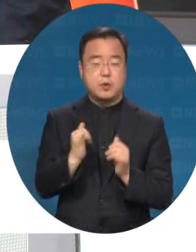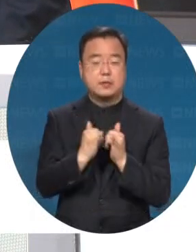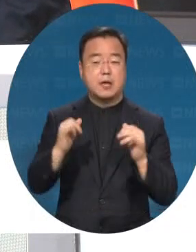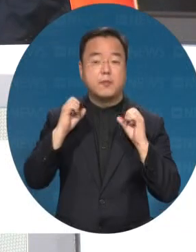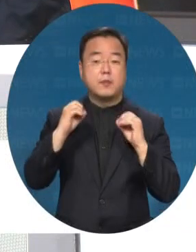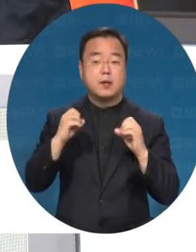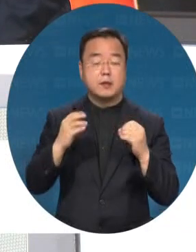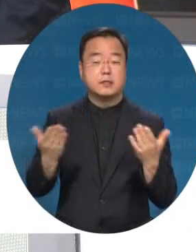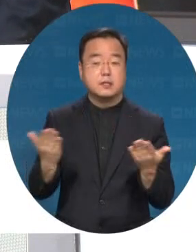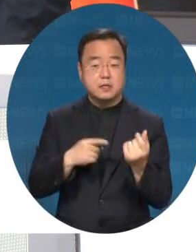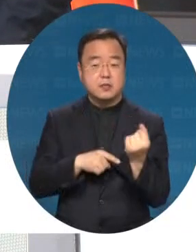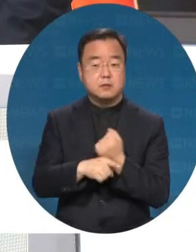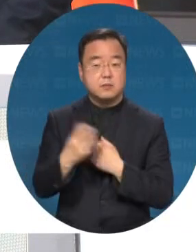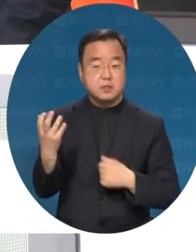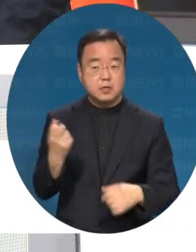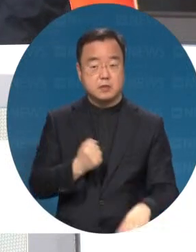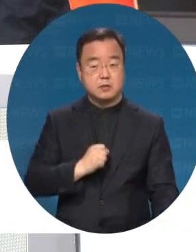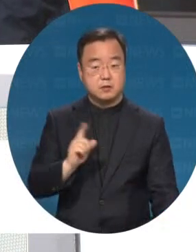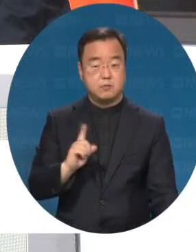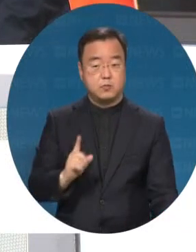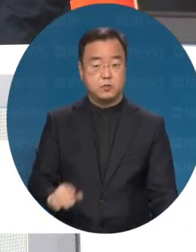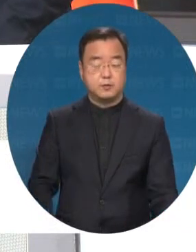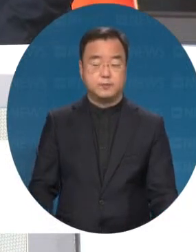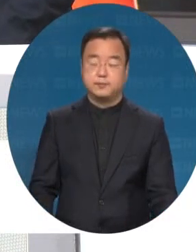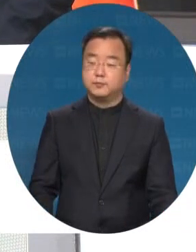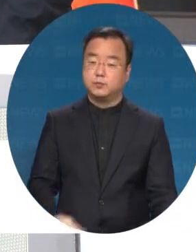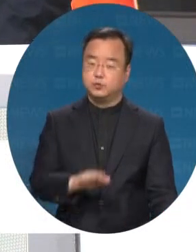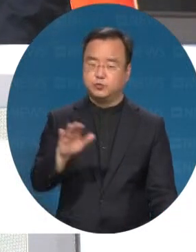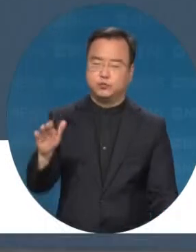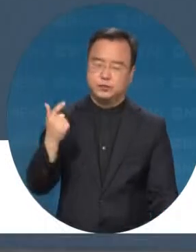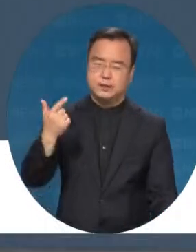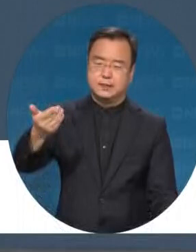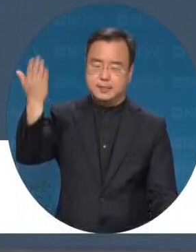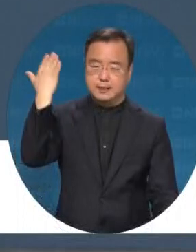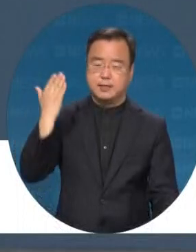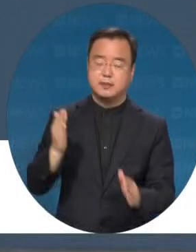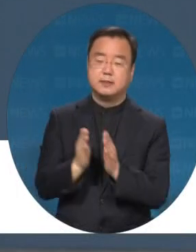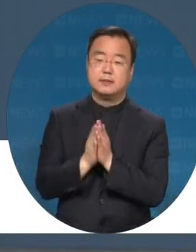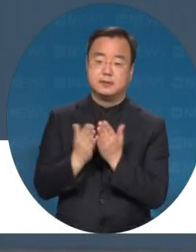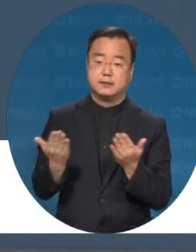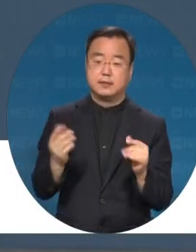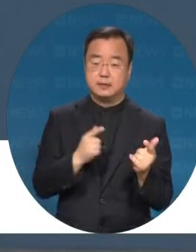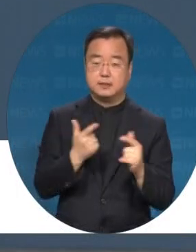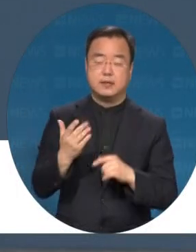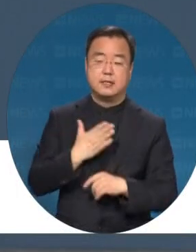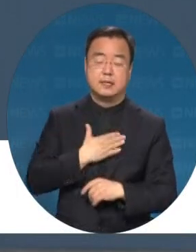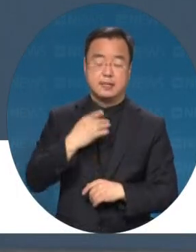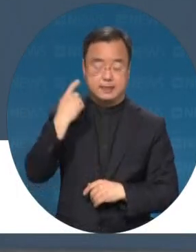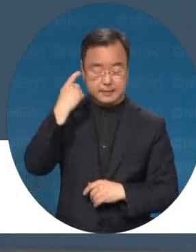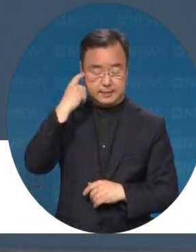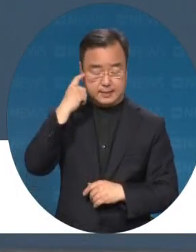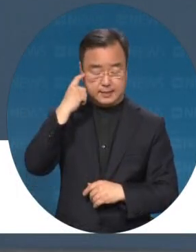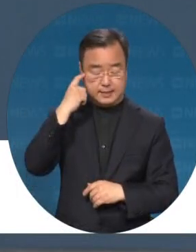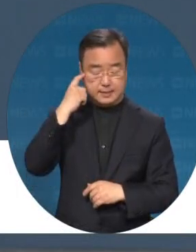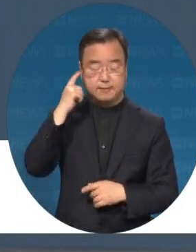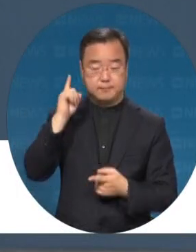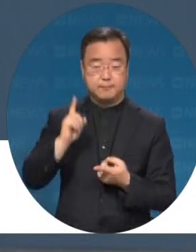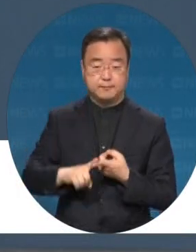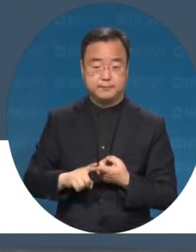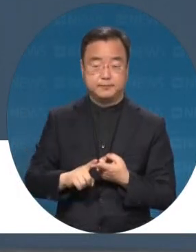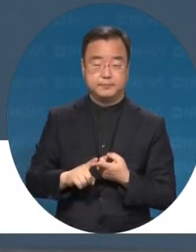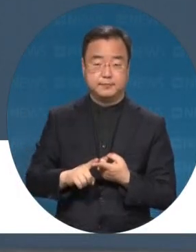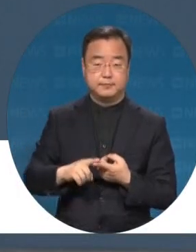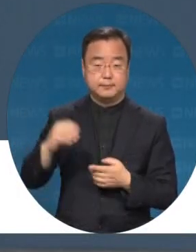보십니까 우리 고전은 제가 생각한데 비유컨데